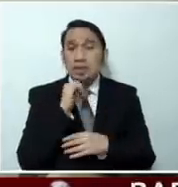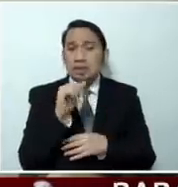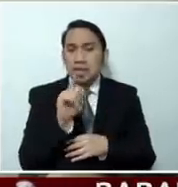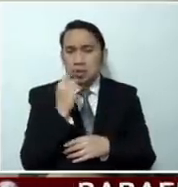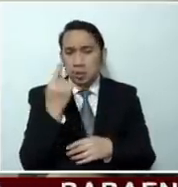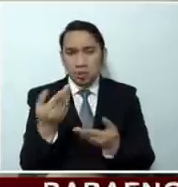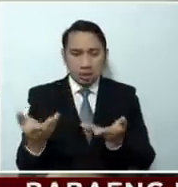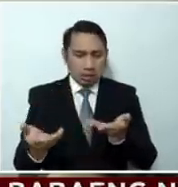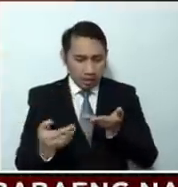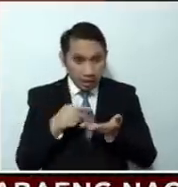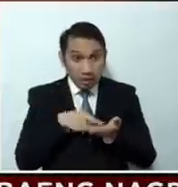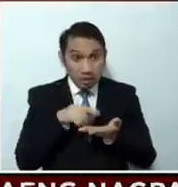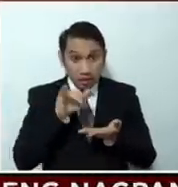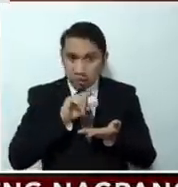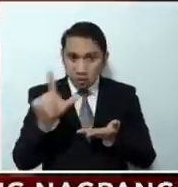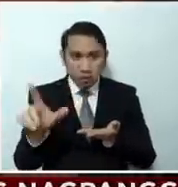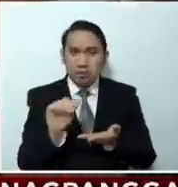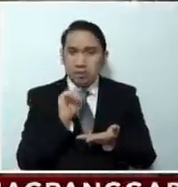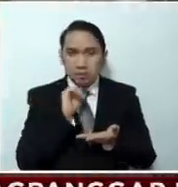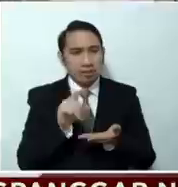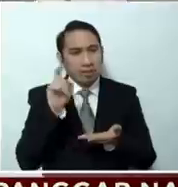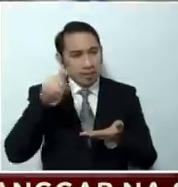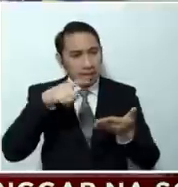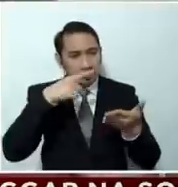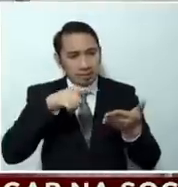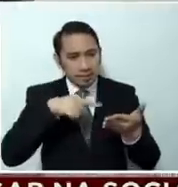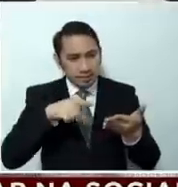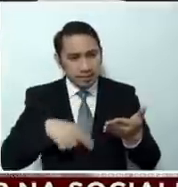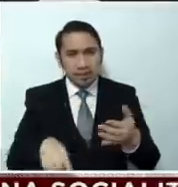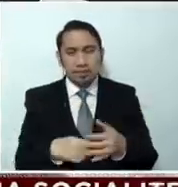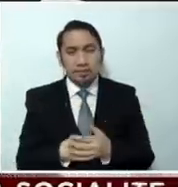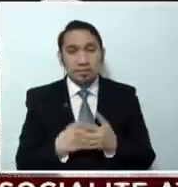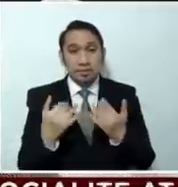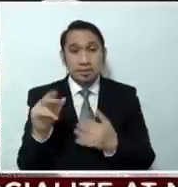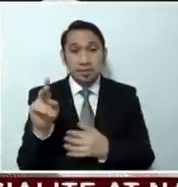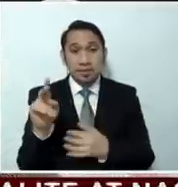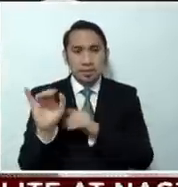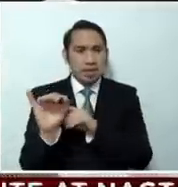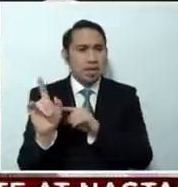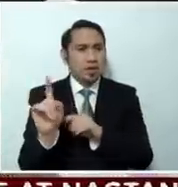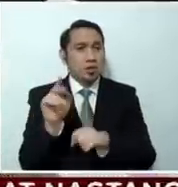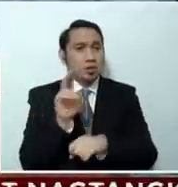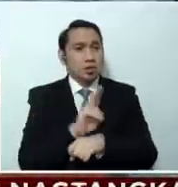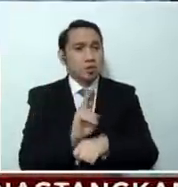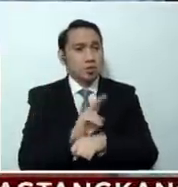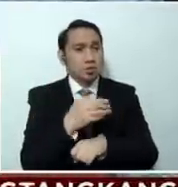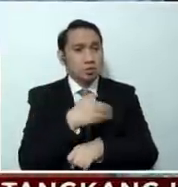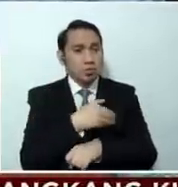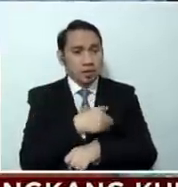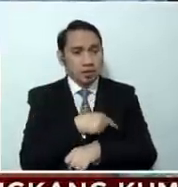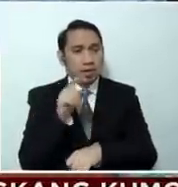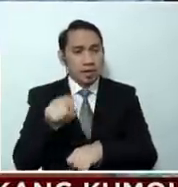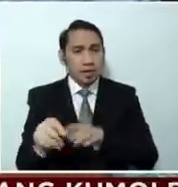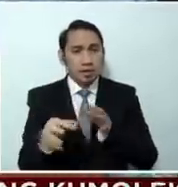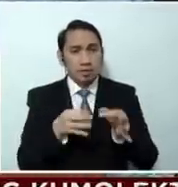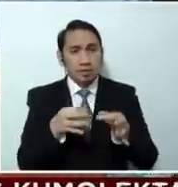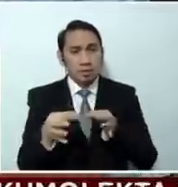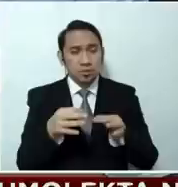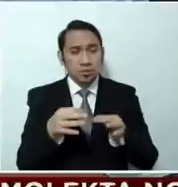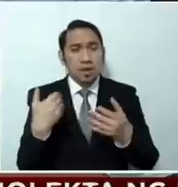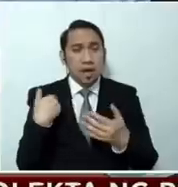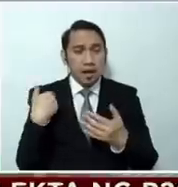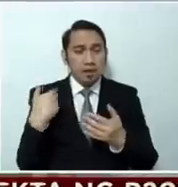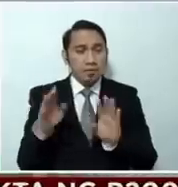dokumentong pinipresenta sa'yo. Pagpapaliwanagin din ng NBI ang bangko na ginamit ng mga suspect. Lumalabas na nakapagbukas sila